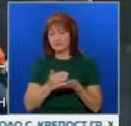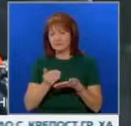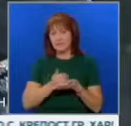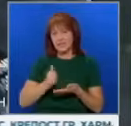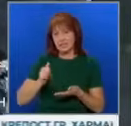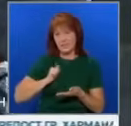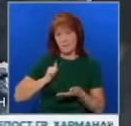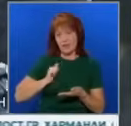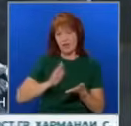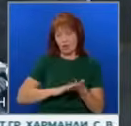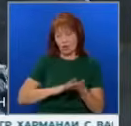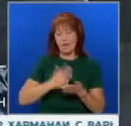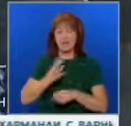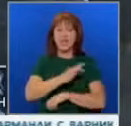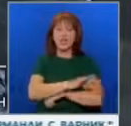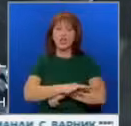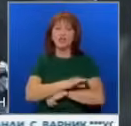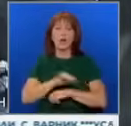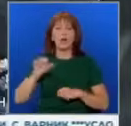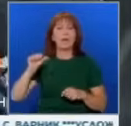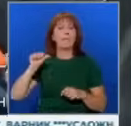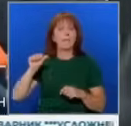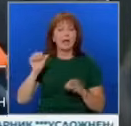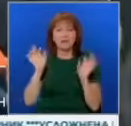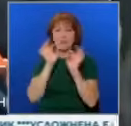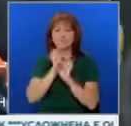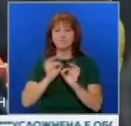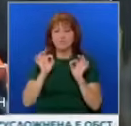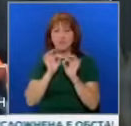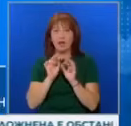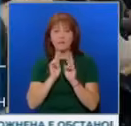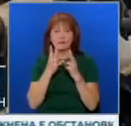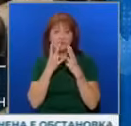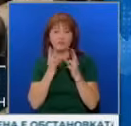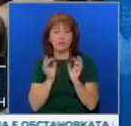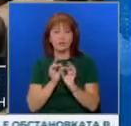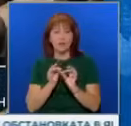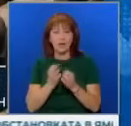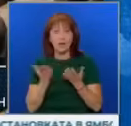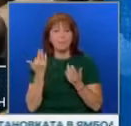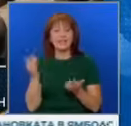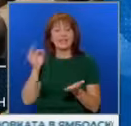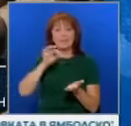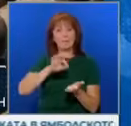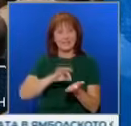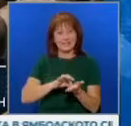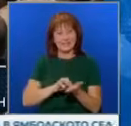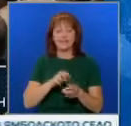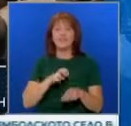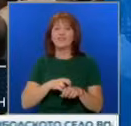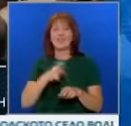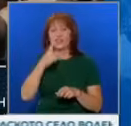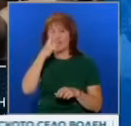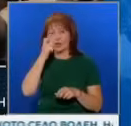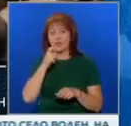съхранявала документация, история на партията ни, няма е никъде, ние виждаме никъде. Преди да пристигнат пред централата, Джевдет Чакъров